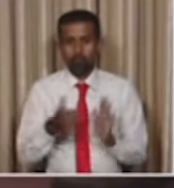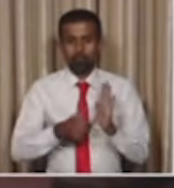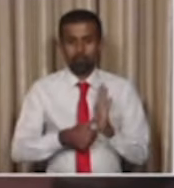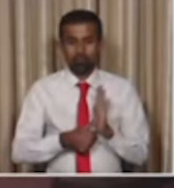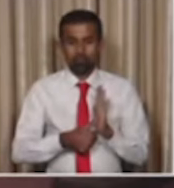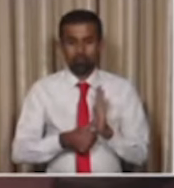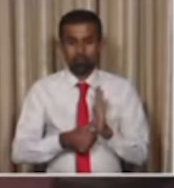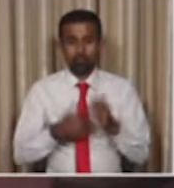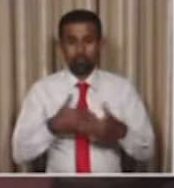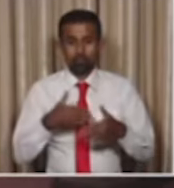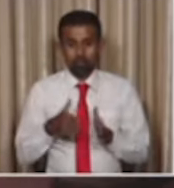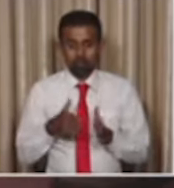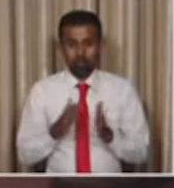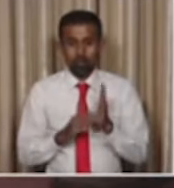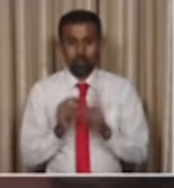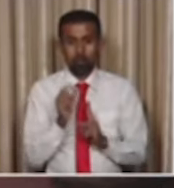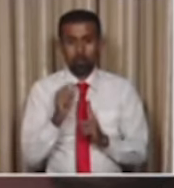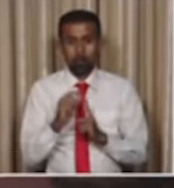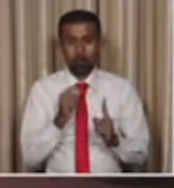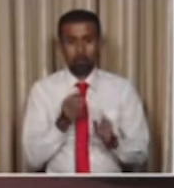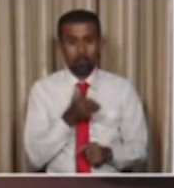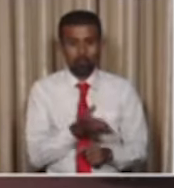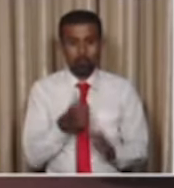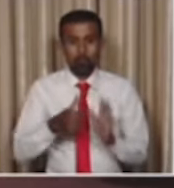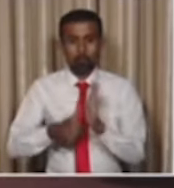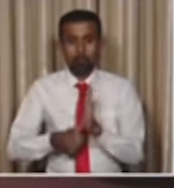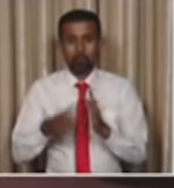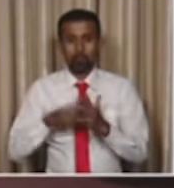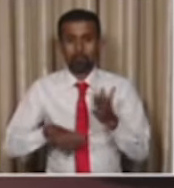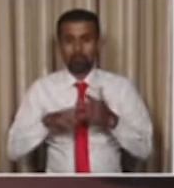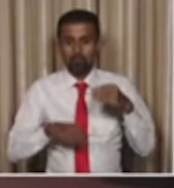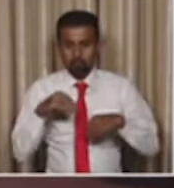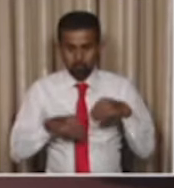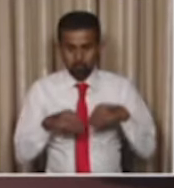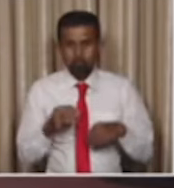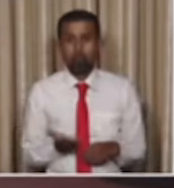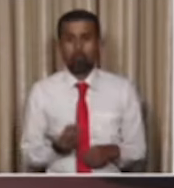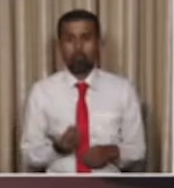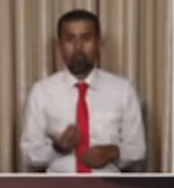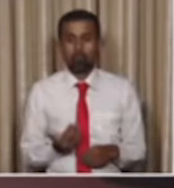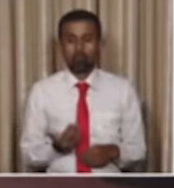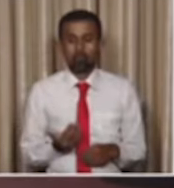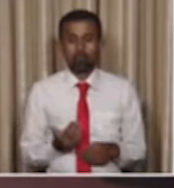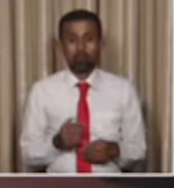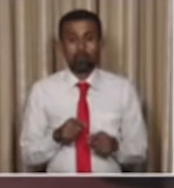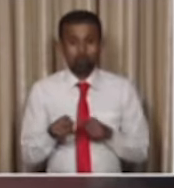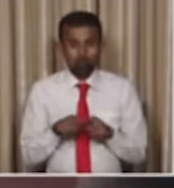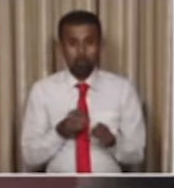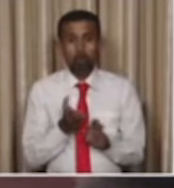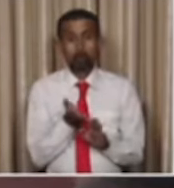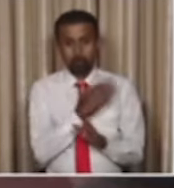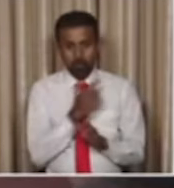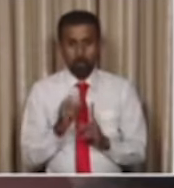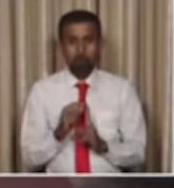මේ අමා කැබිනට් මණ්ඩල කැබිනට් අමාත්‍යවරේ පාර්ලිමේන්තු ඉඳලා පනත ඡන්ද විමසීමට භාජනය කරන්න ඕන. එහෙම තමයි මීට කලින්